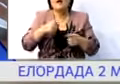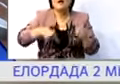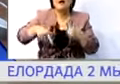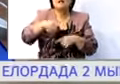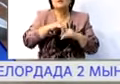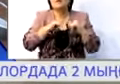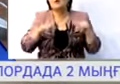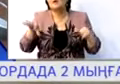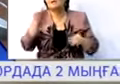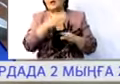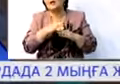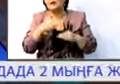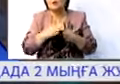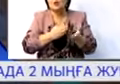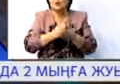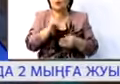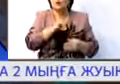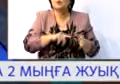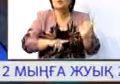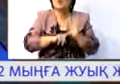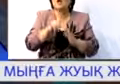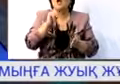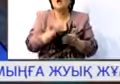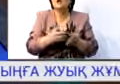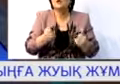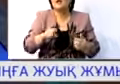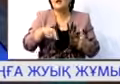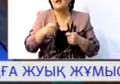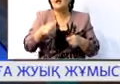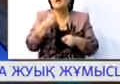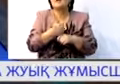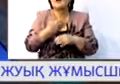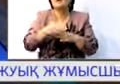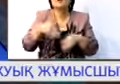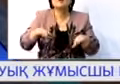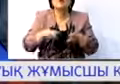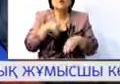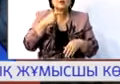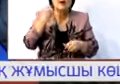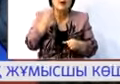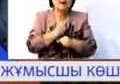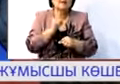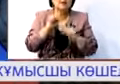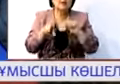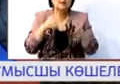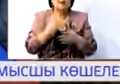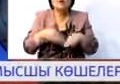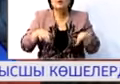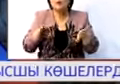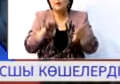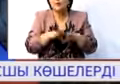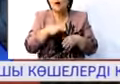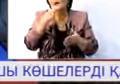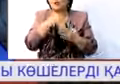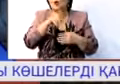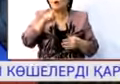кәсіпкерлікті дамыту барлық салада жүйелі жұмыстар қолға алынуы тиіс. Қала әкімі сала басшыларына осылай деп қатаң тапсырма берді. Сонымен қатар